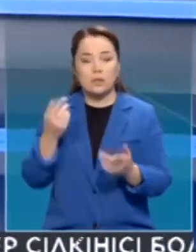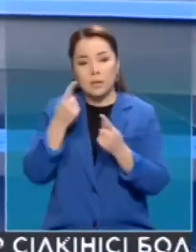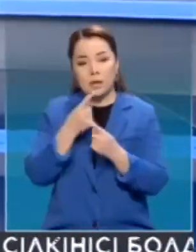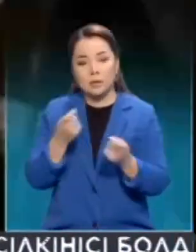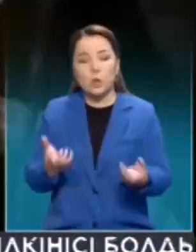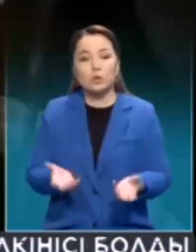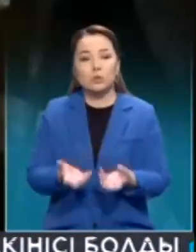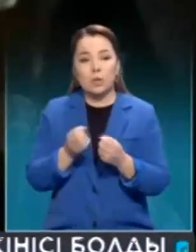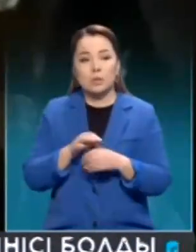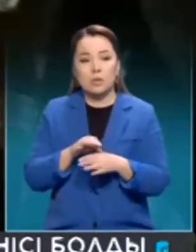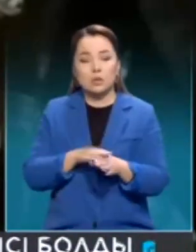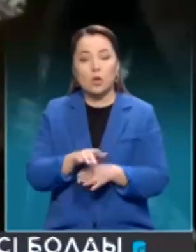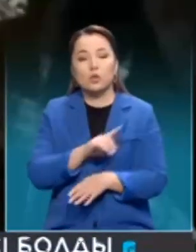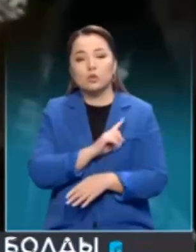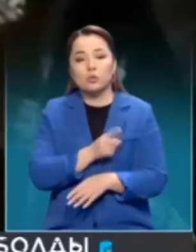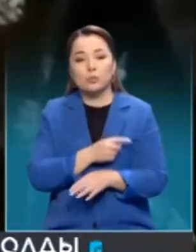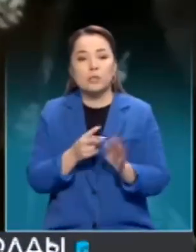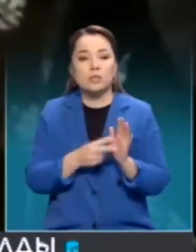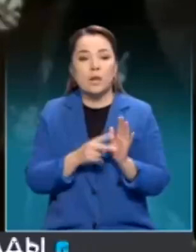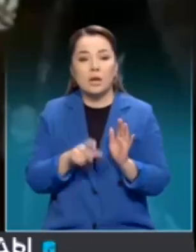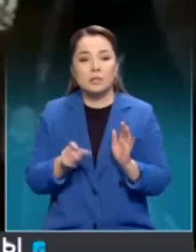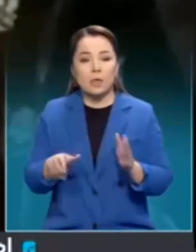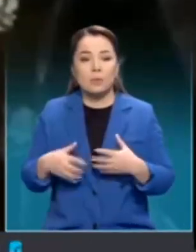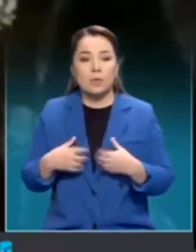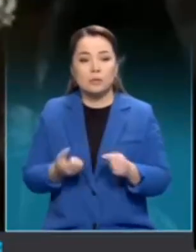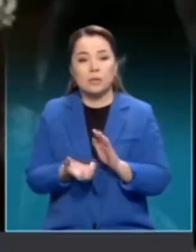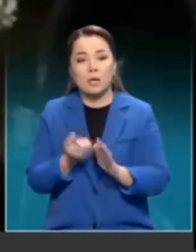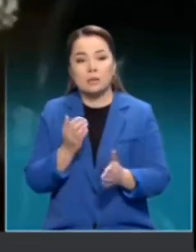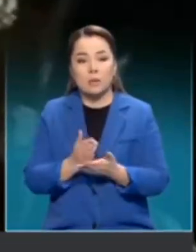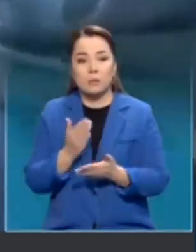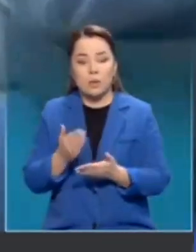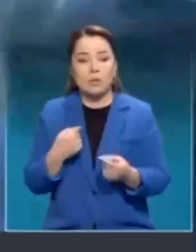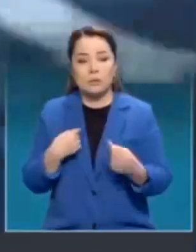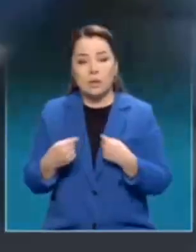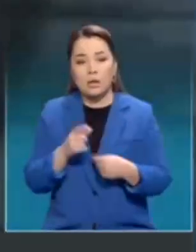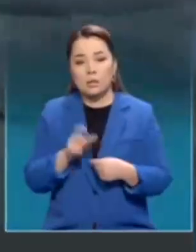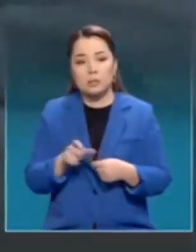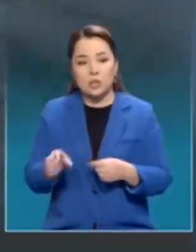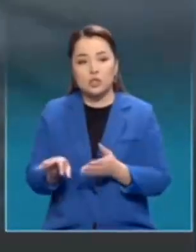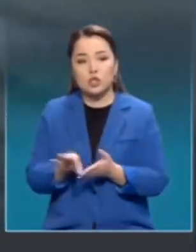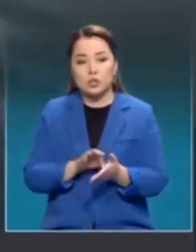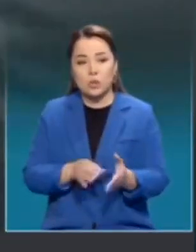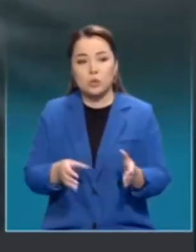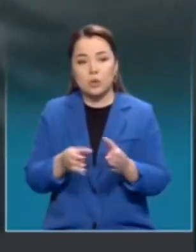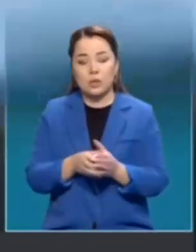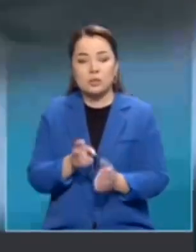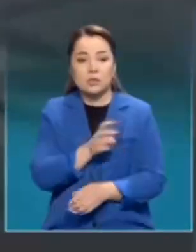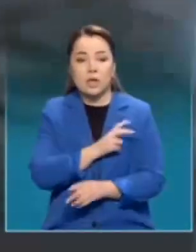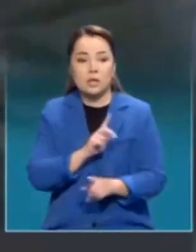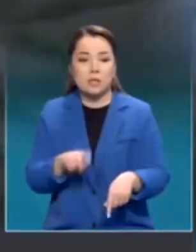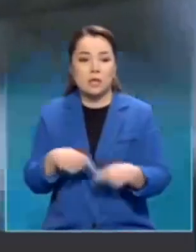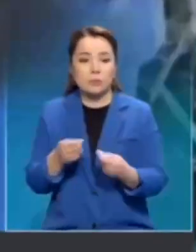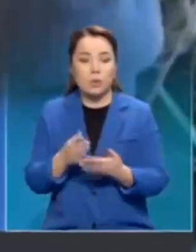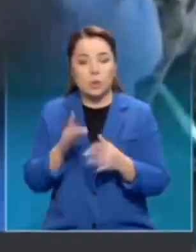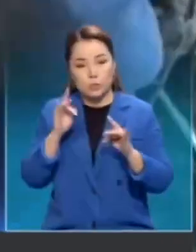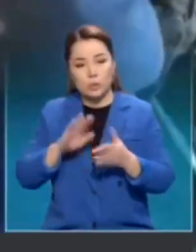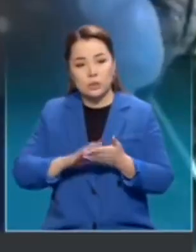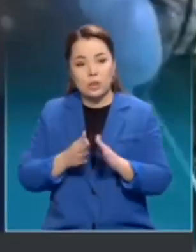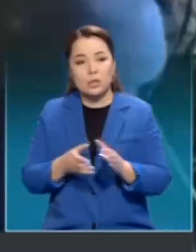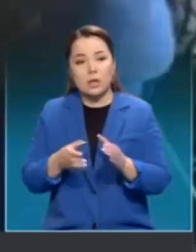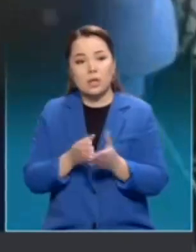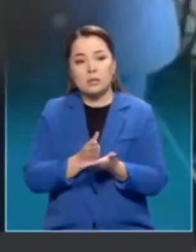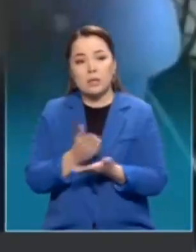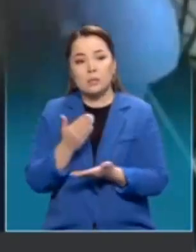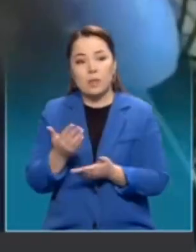біздің құтқарушыларымыздың күшімен 7 адам аман сау шығарылды. Зардап шеккендер жедел түрде дәрігерлерге табысталған. Төтенше жағдай